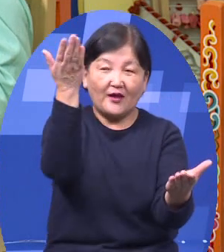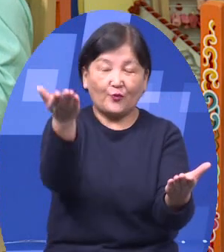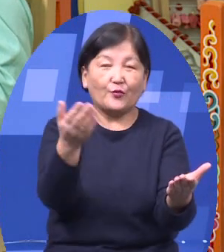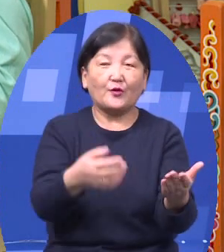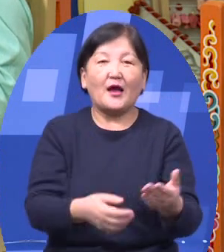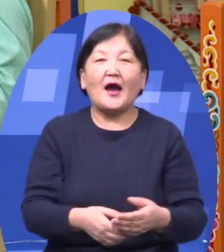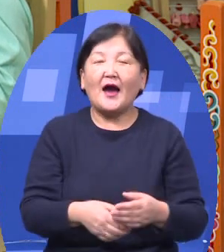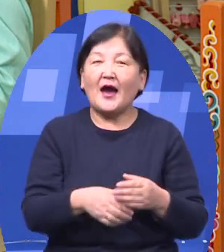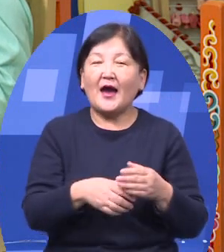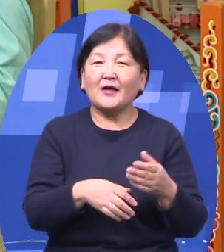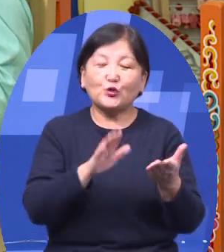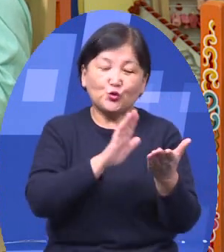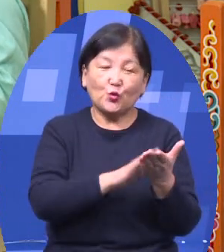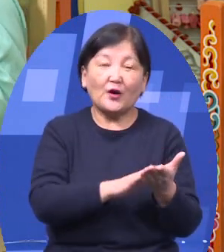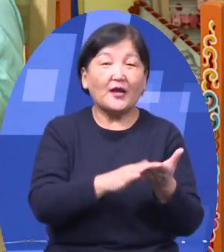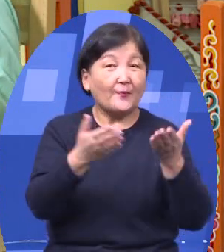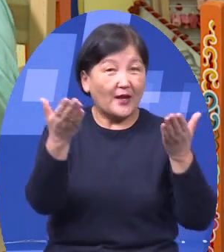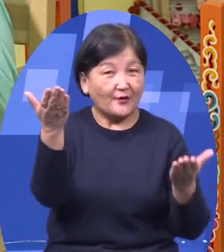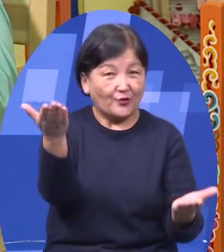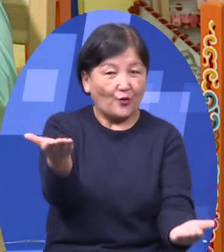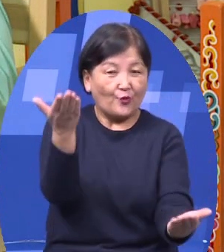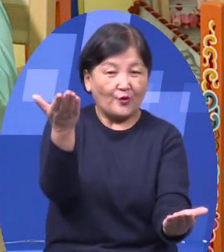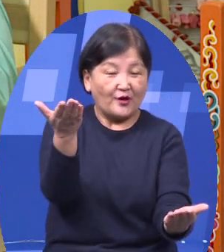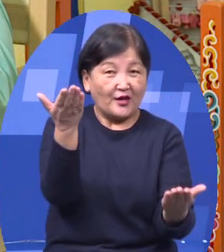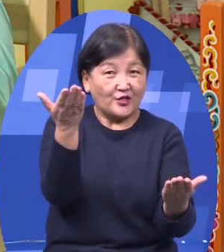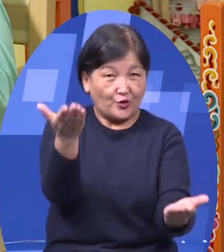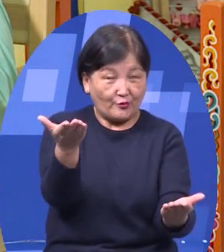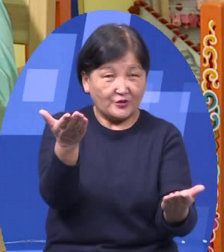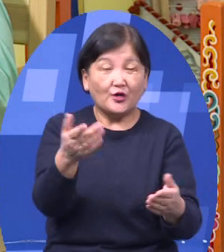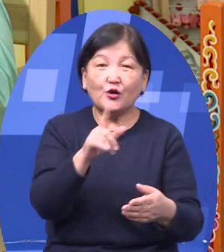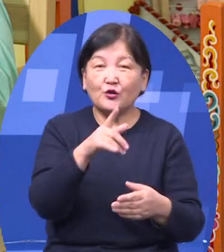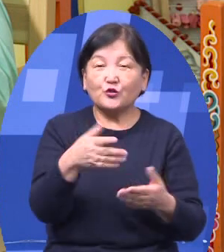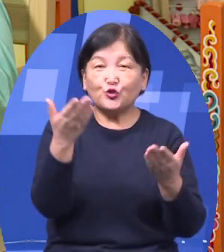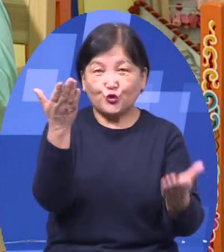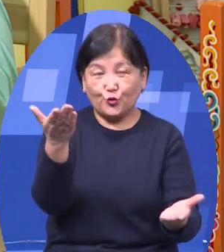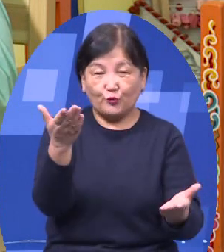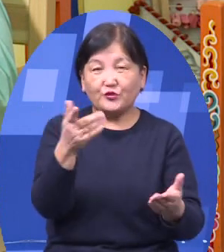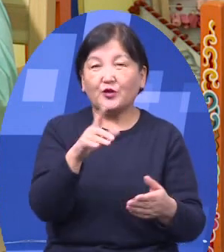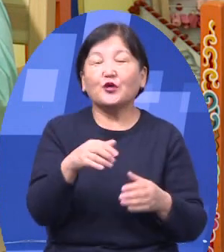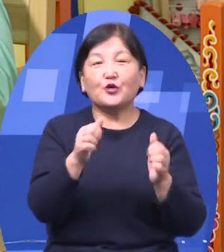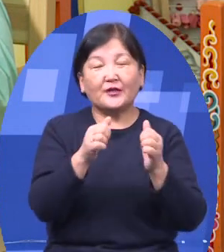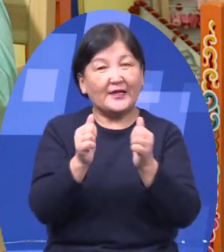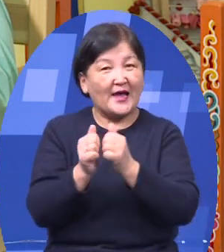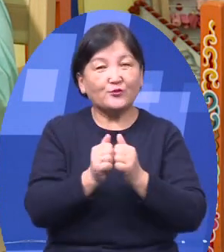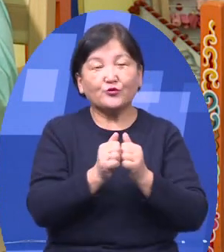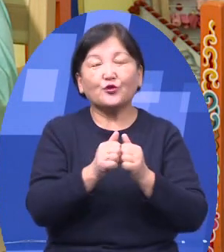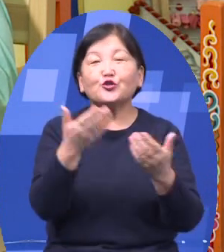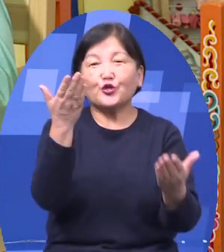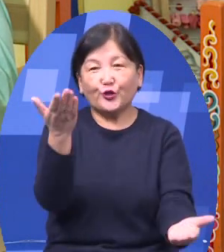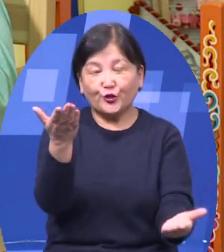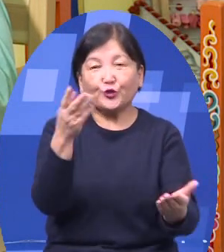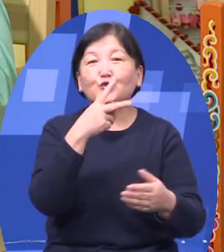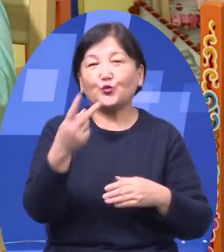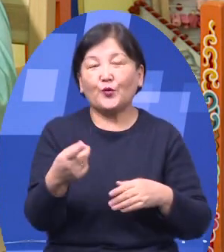харин зүүн гараа баруун гарных нь доогуур оруулж зөрүүлж барин залгадаг шүү. За хүүхдүүдээ